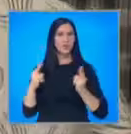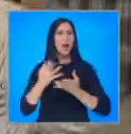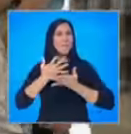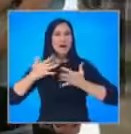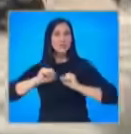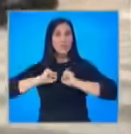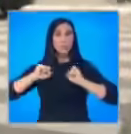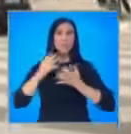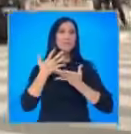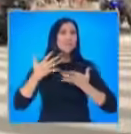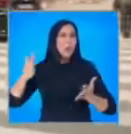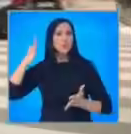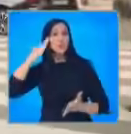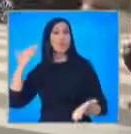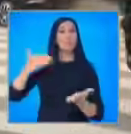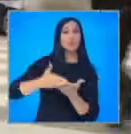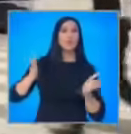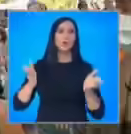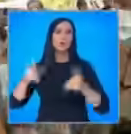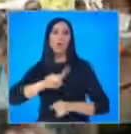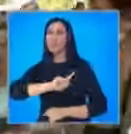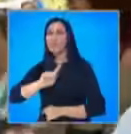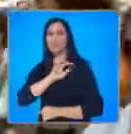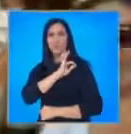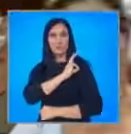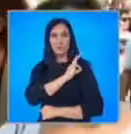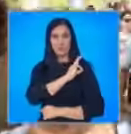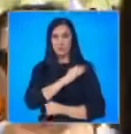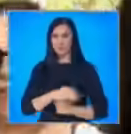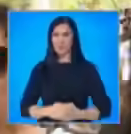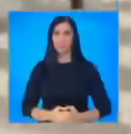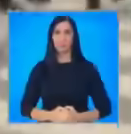масови протести в много държави срещу ограниченията за неваксинирани.